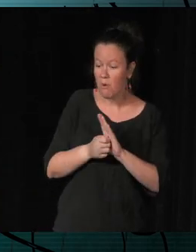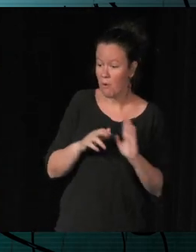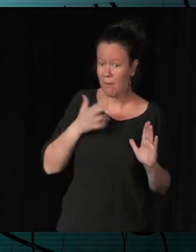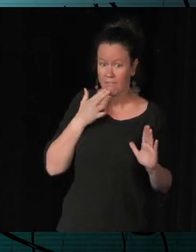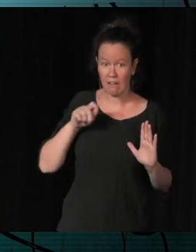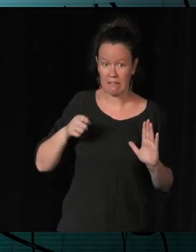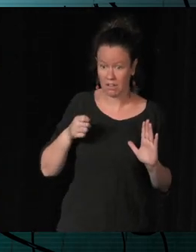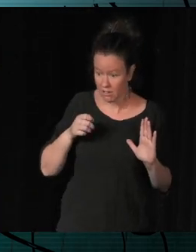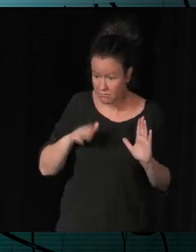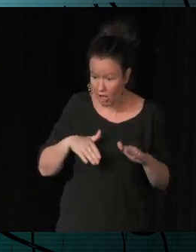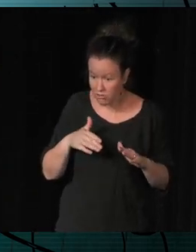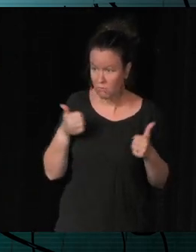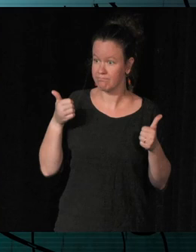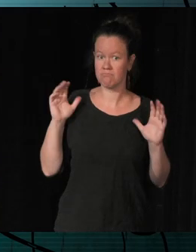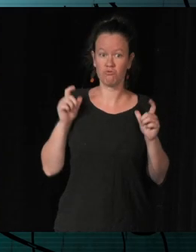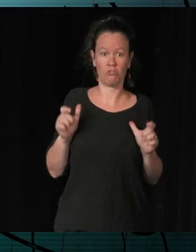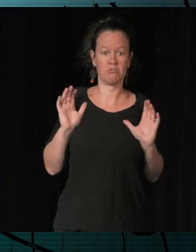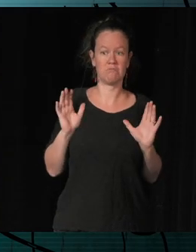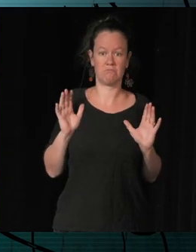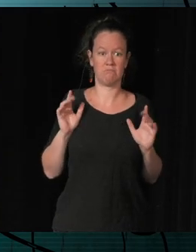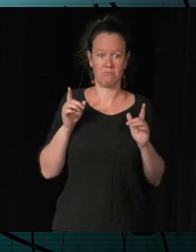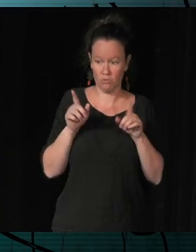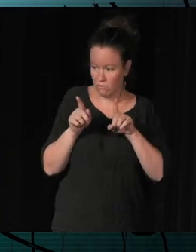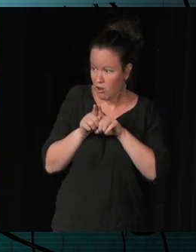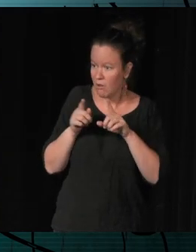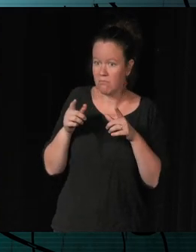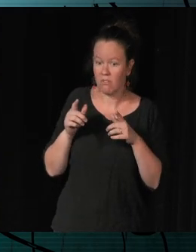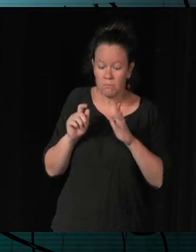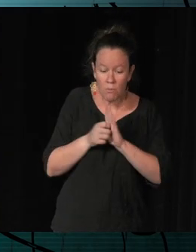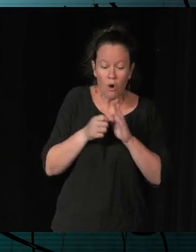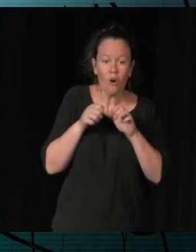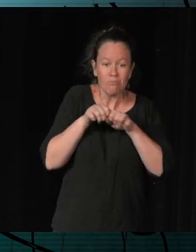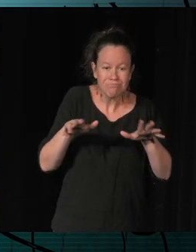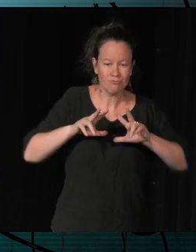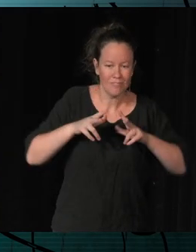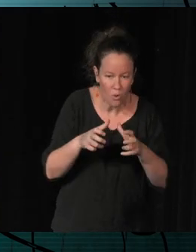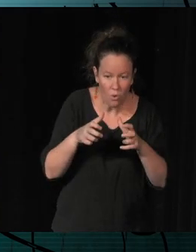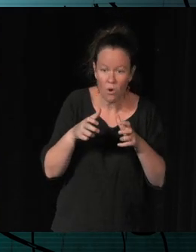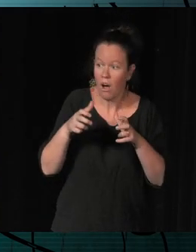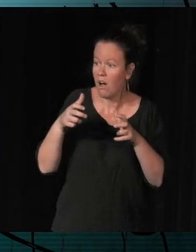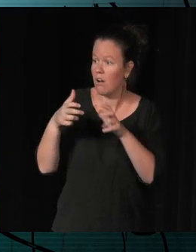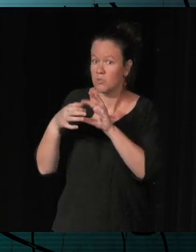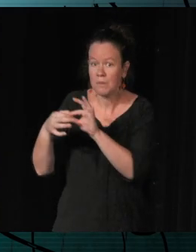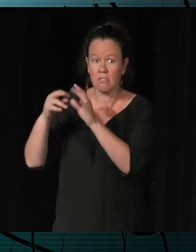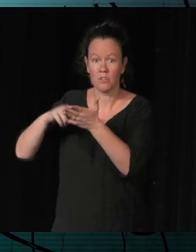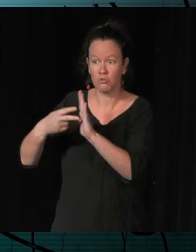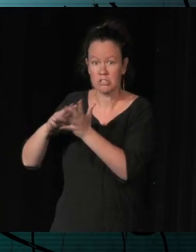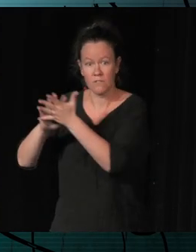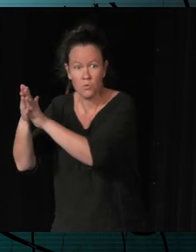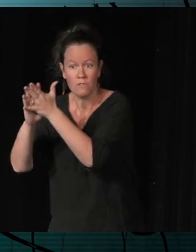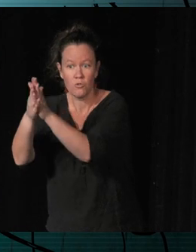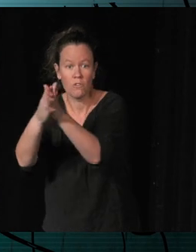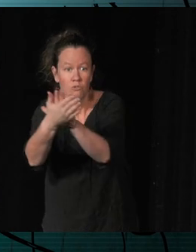endroit où il y a eu beaucoup de choses qui se sont assemblées dans le monde une évolution technologique qui a permis de faire ça c'estàdire que